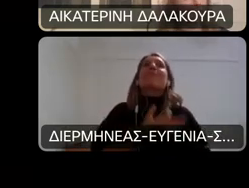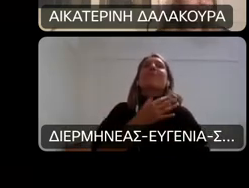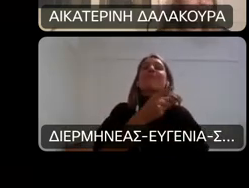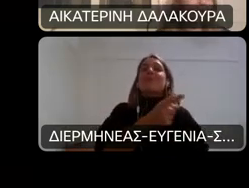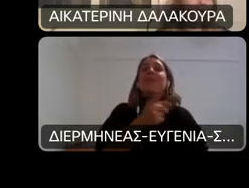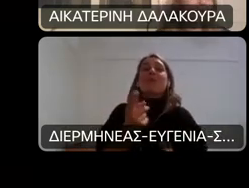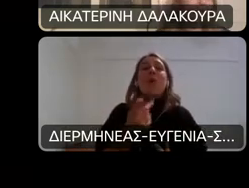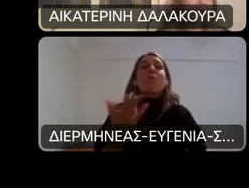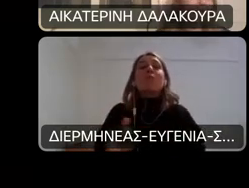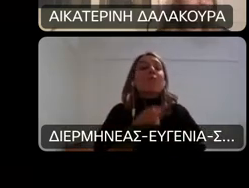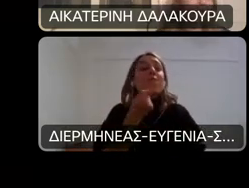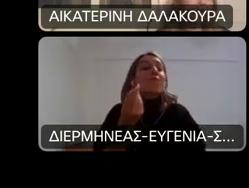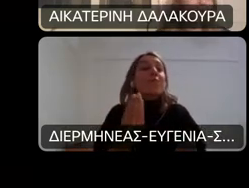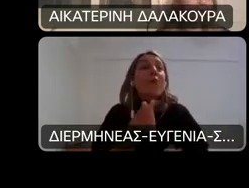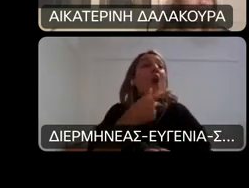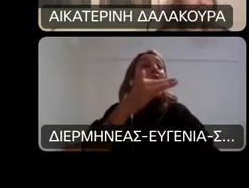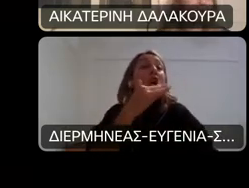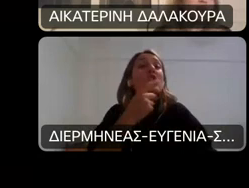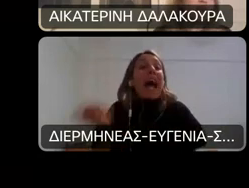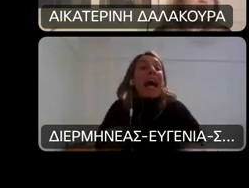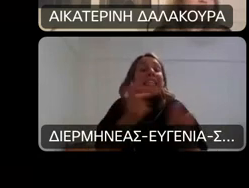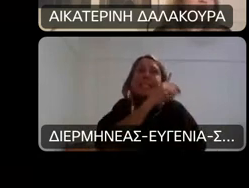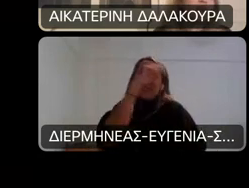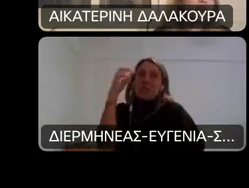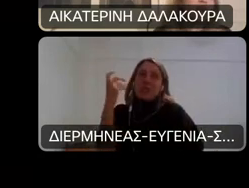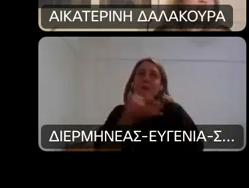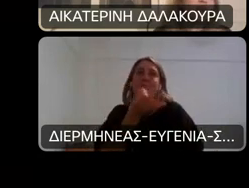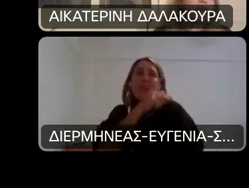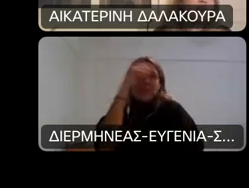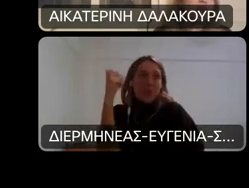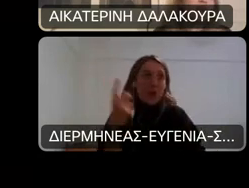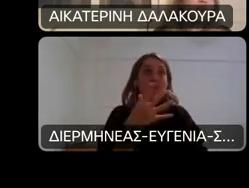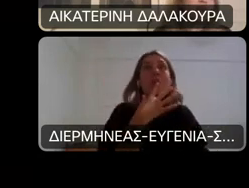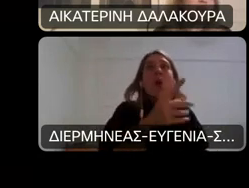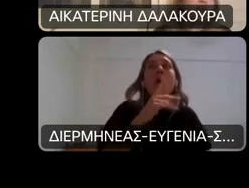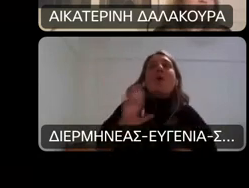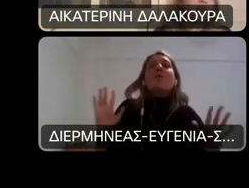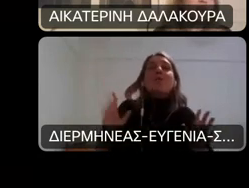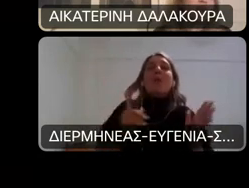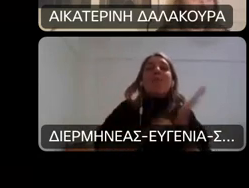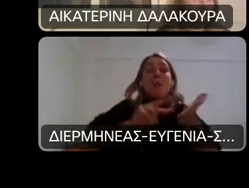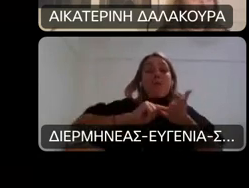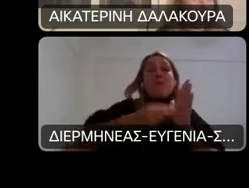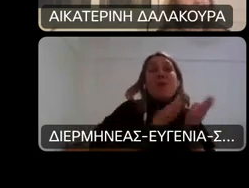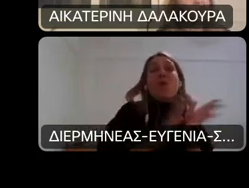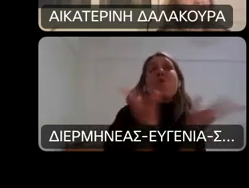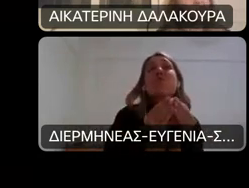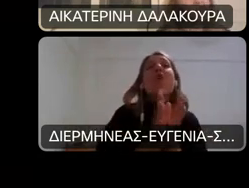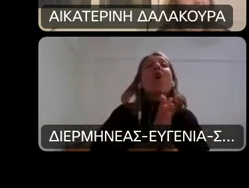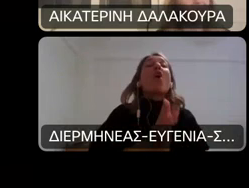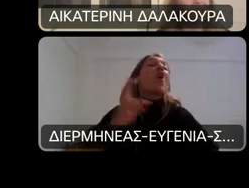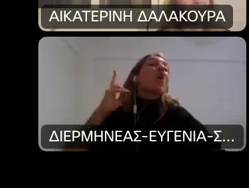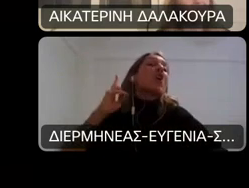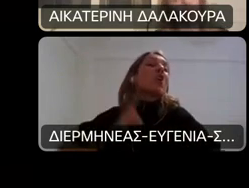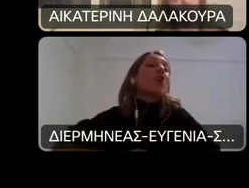ή στη θεώρηση αλλιώς κάπως της γλώσσας, μέσα από τη δέσμευση που έχουν έτσι κι αλλιώς στον κώδικα δεοντολογίας για την